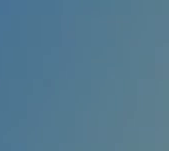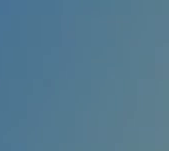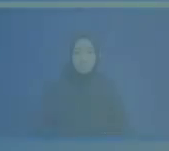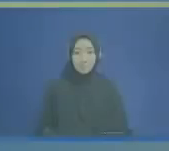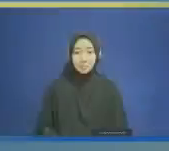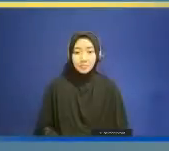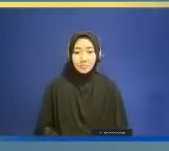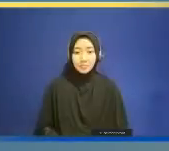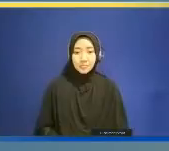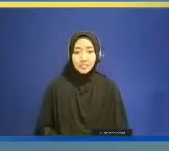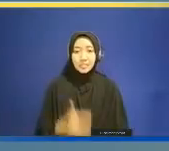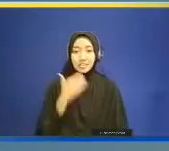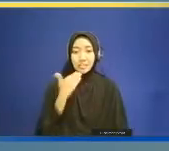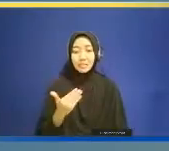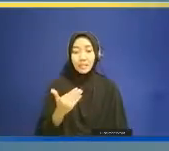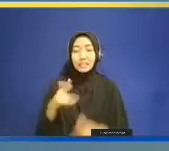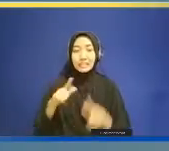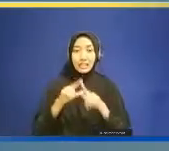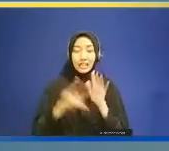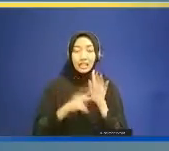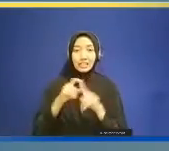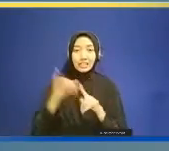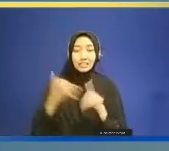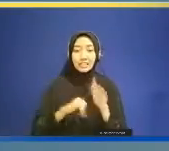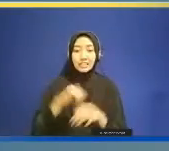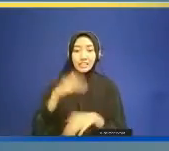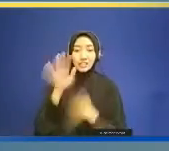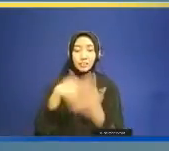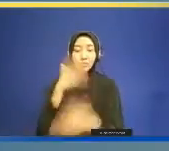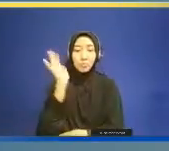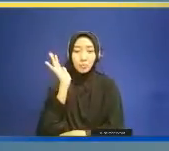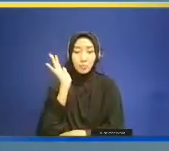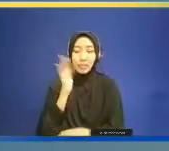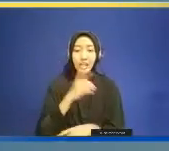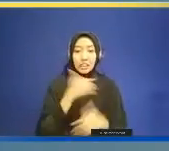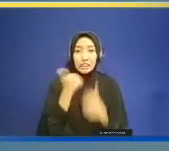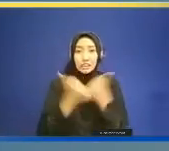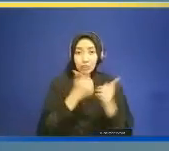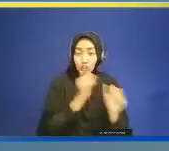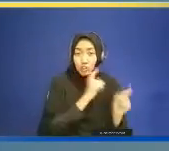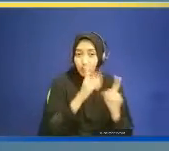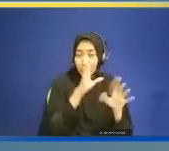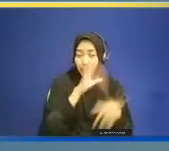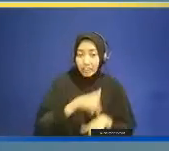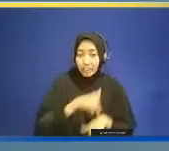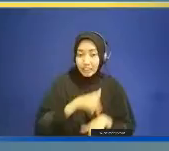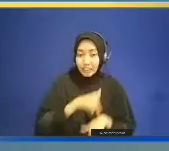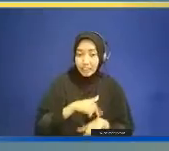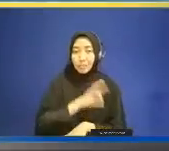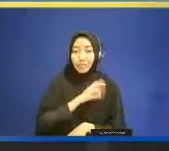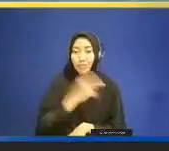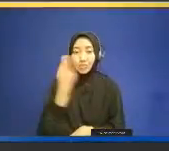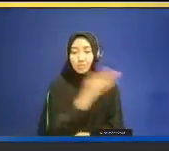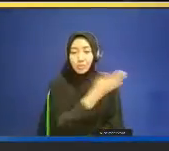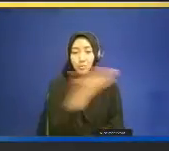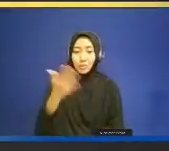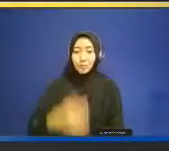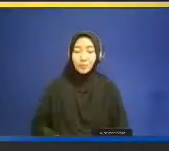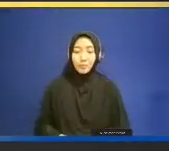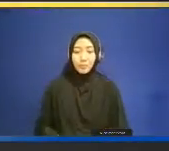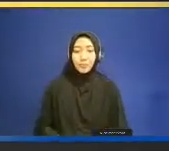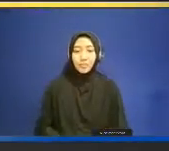Terima kasih Mbak Andini dan para panelis terus sekali ya diskusi hari ini dan tentunya sangat bermanfaat bagi sahabat siskal semua